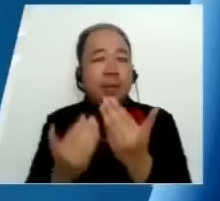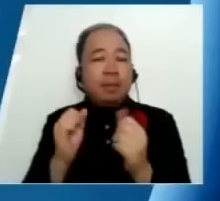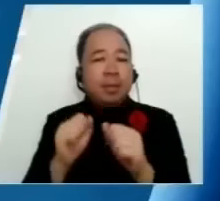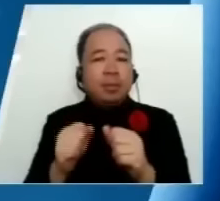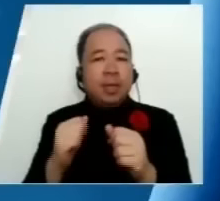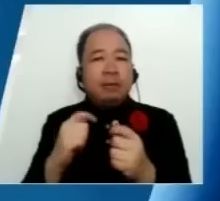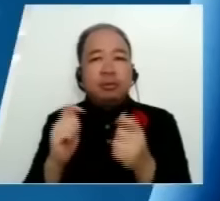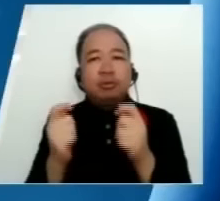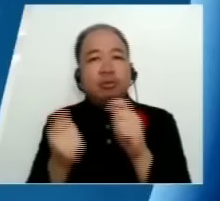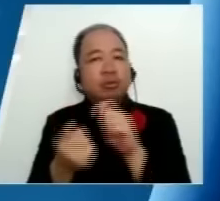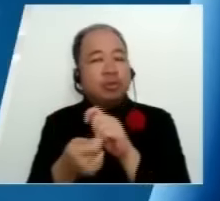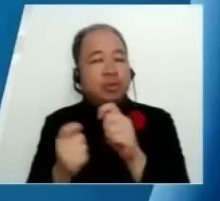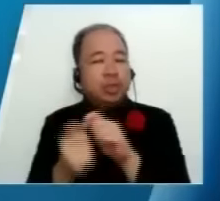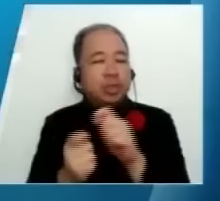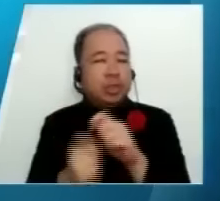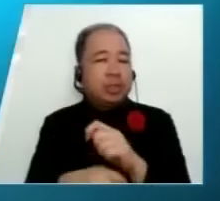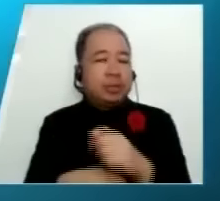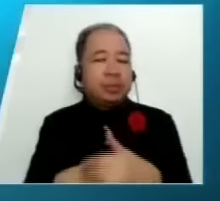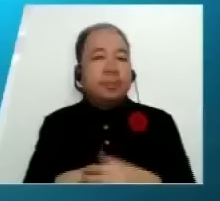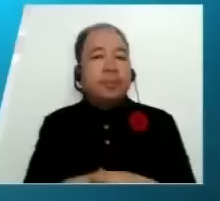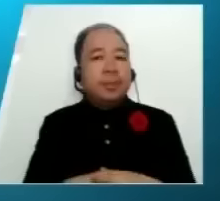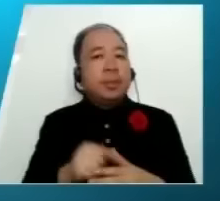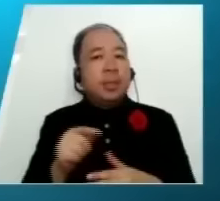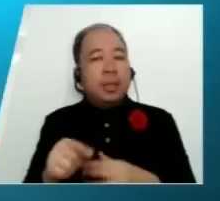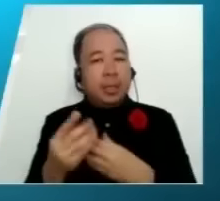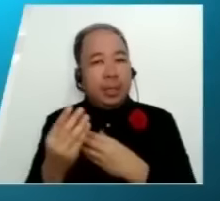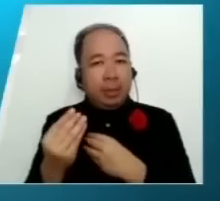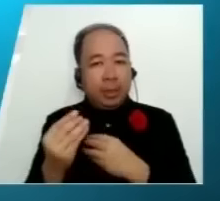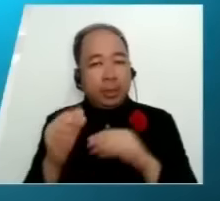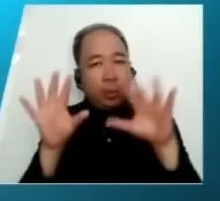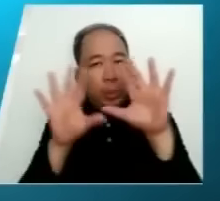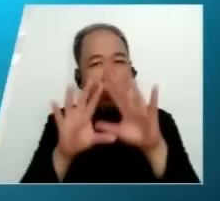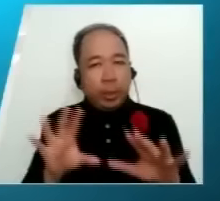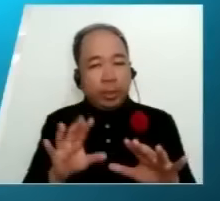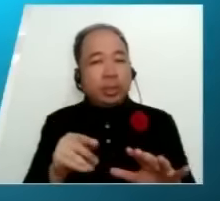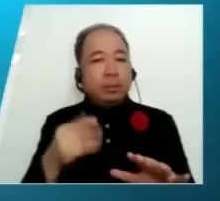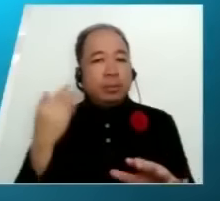pagbabago. At yan ang latest sa ligay ng ating panahon. Ako po si Amor La